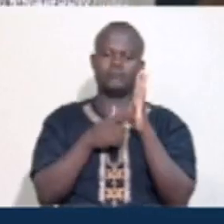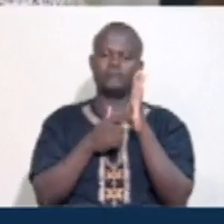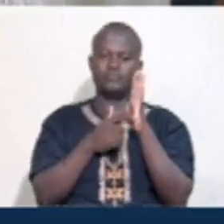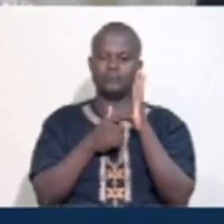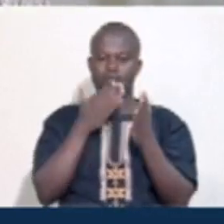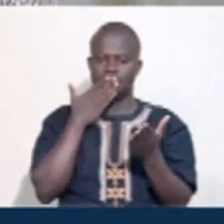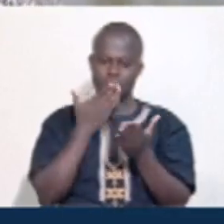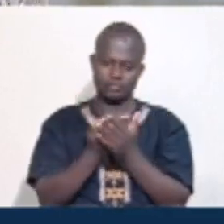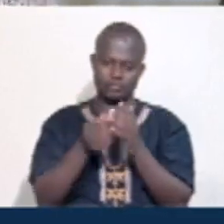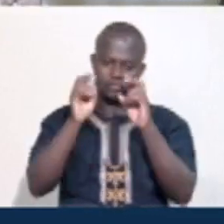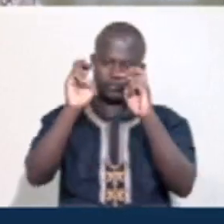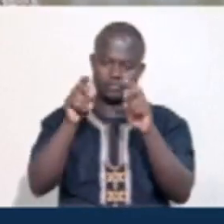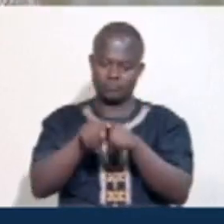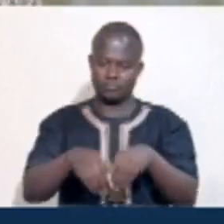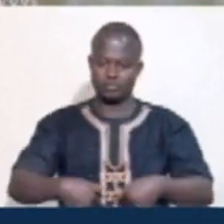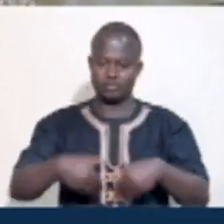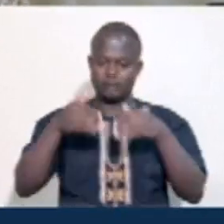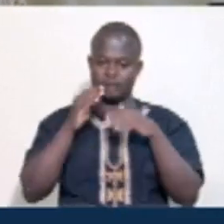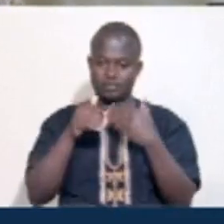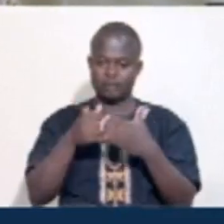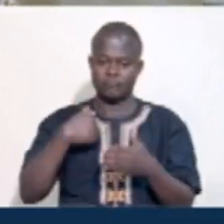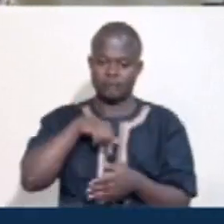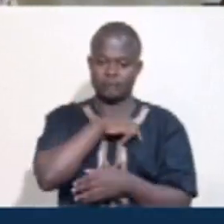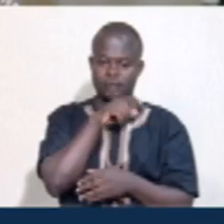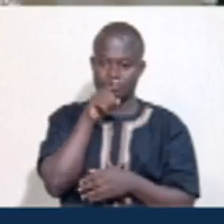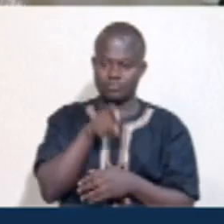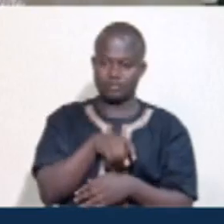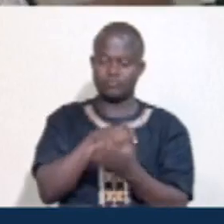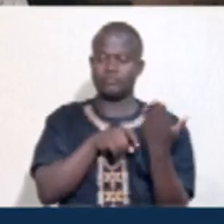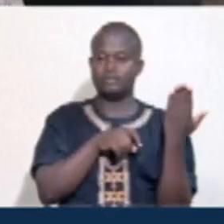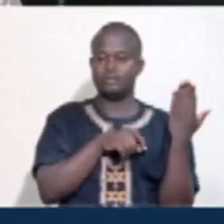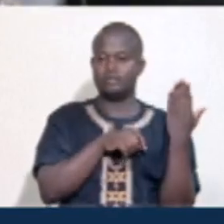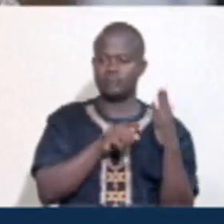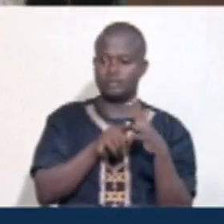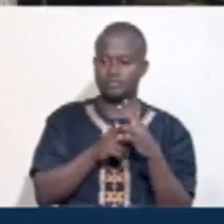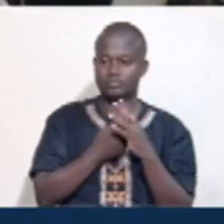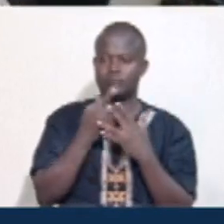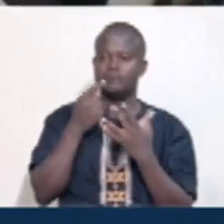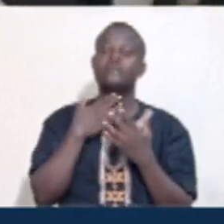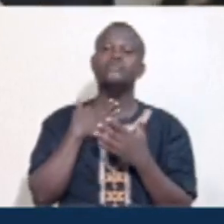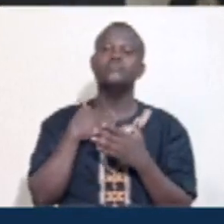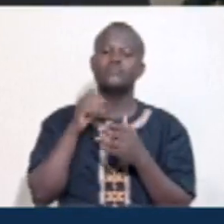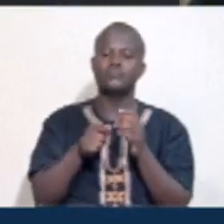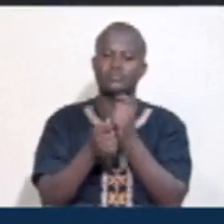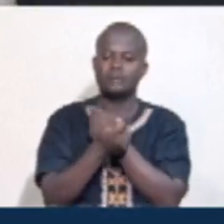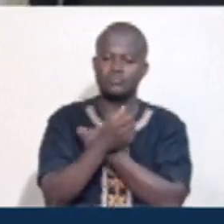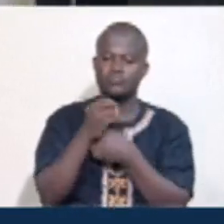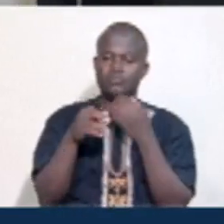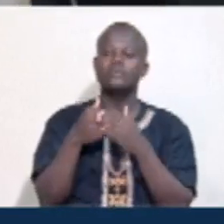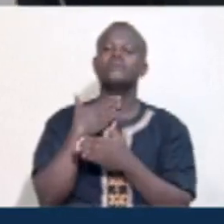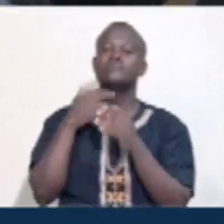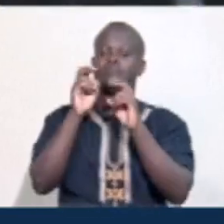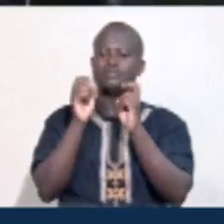neza ko kandi nk'abakiri bato ari twebwe dukwiye kuba imbarutso ibyo twifuza byahinduka cyangwa se twifuza